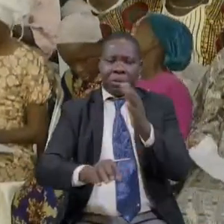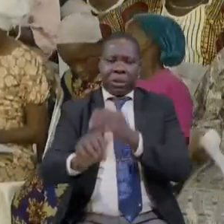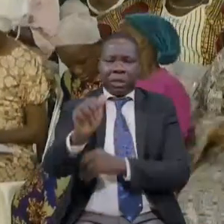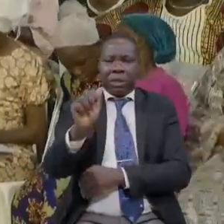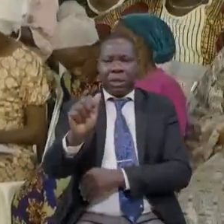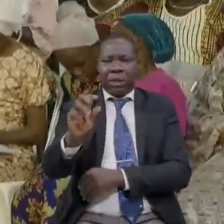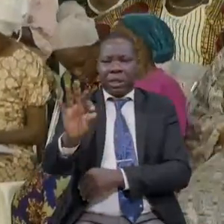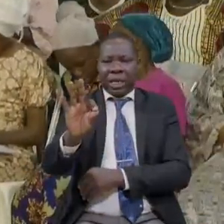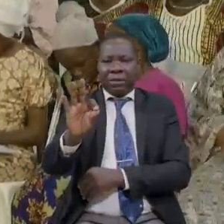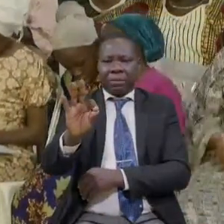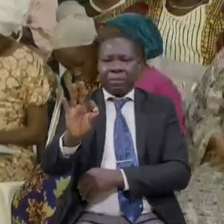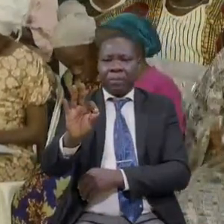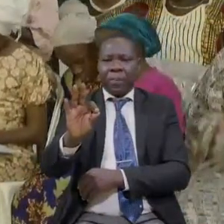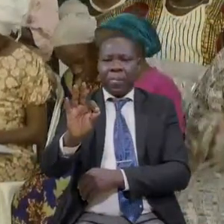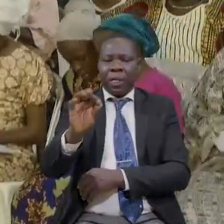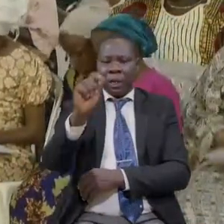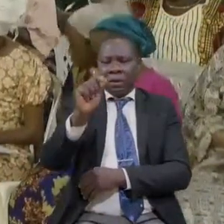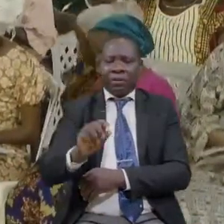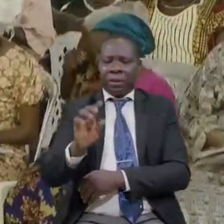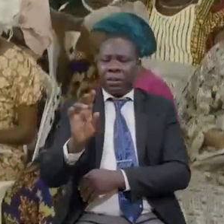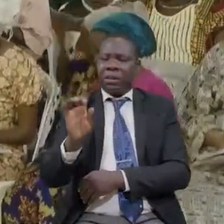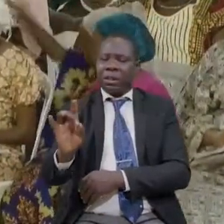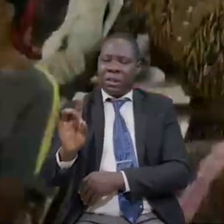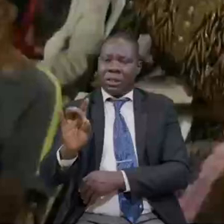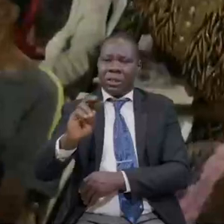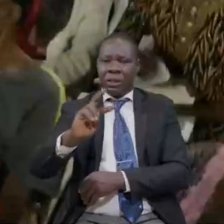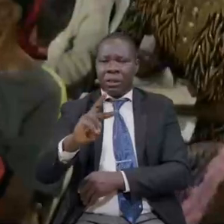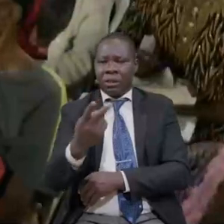Corinthiens chapitre 9, verset 8.